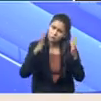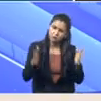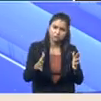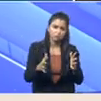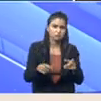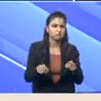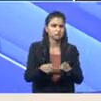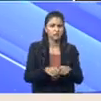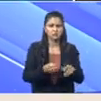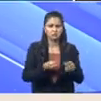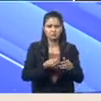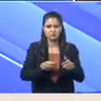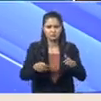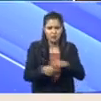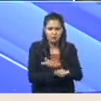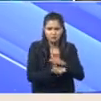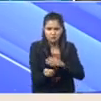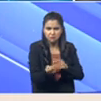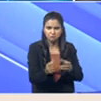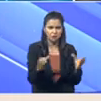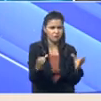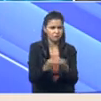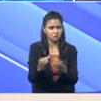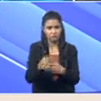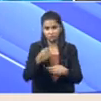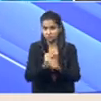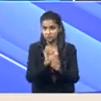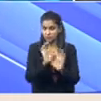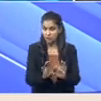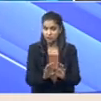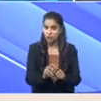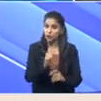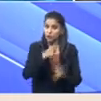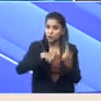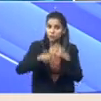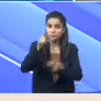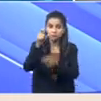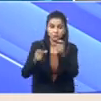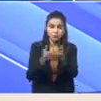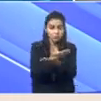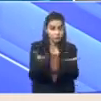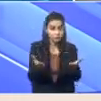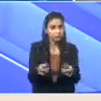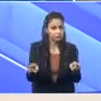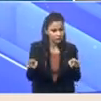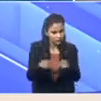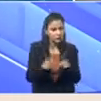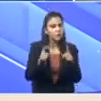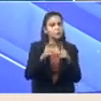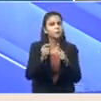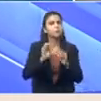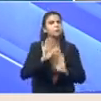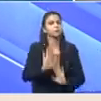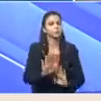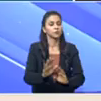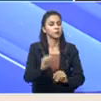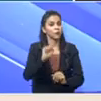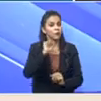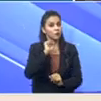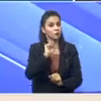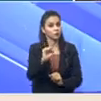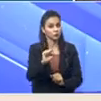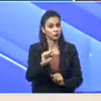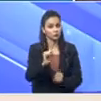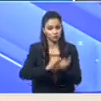झूठ है, बदमाशों का गिरोह है। और जो लोग ऐसा कर रहे हैं वो समाज